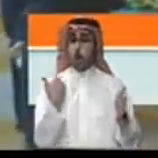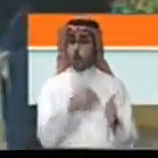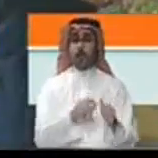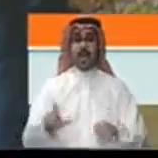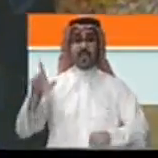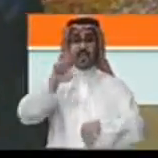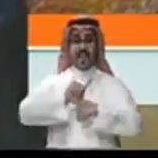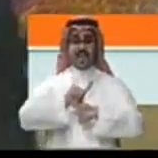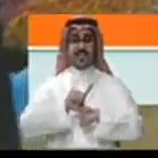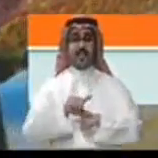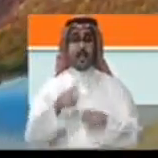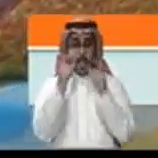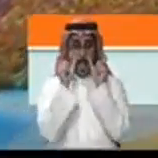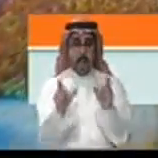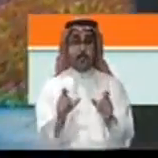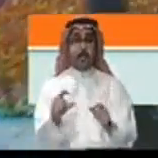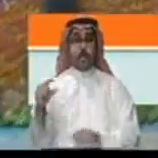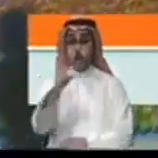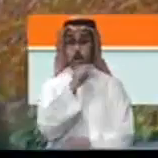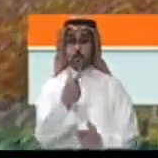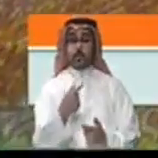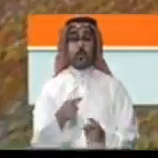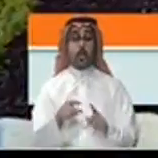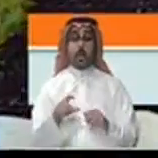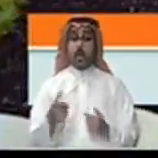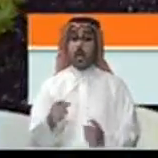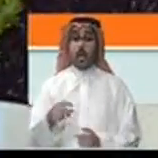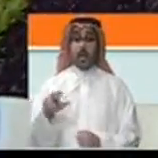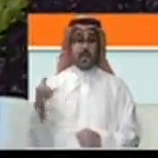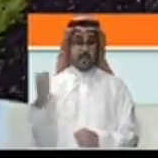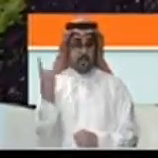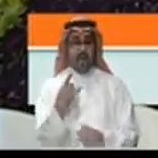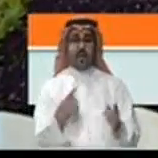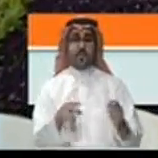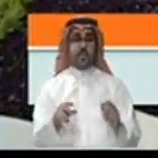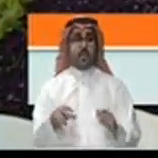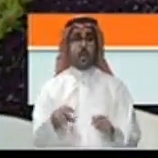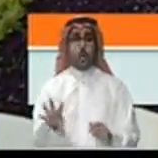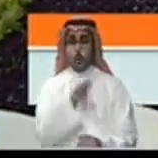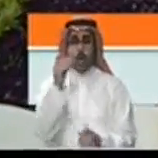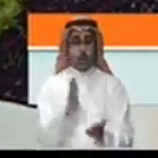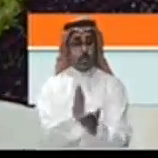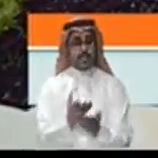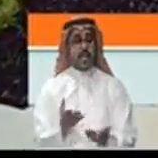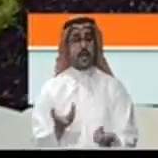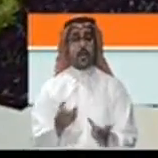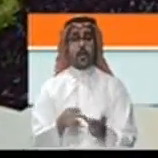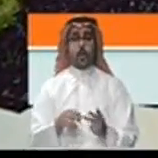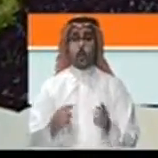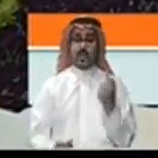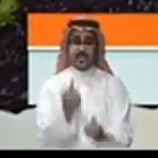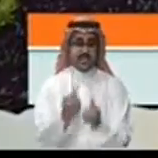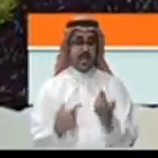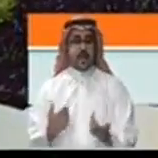أمن الدولة لأول مرة تشارك في منطقة تبوك، المديرية العامة للسجون، هيئة حقوق الإنسان، وزارة الزراعة. في أيضا فعاليات